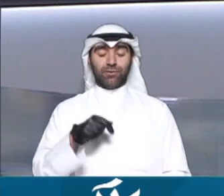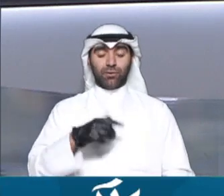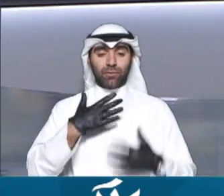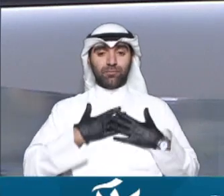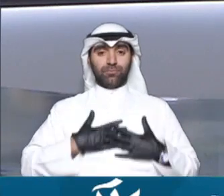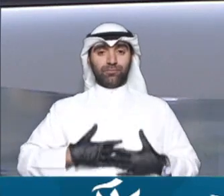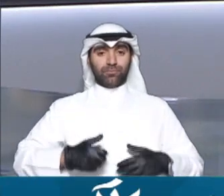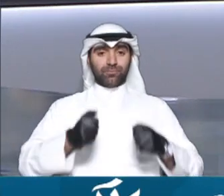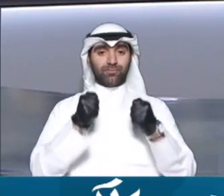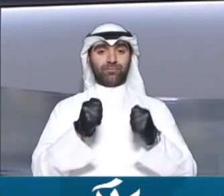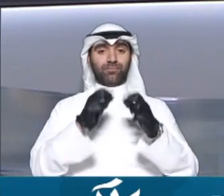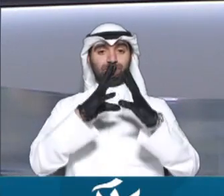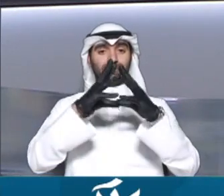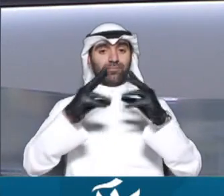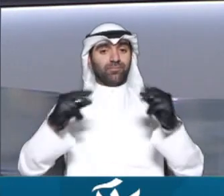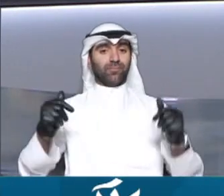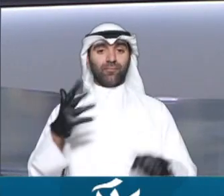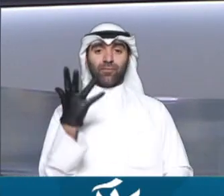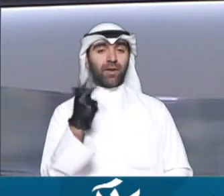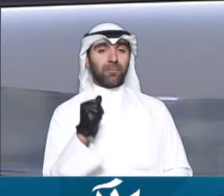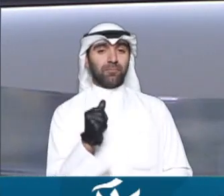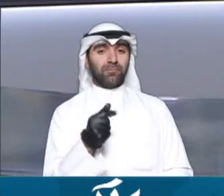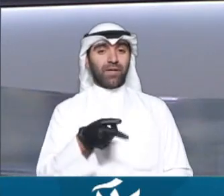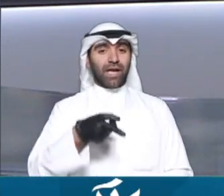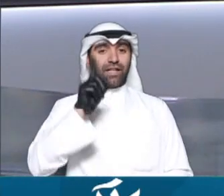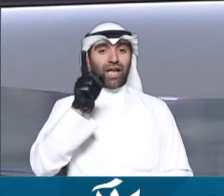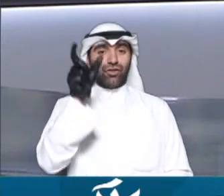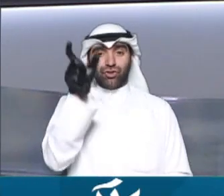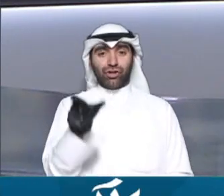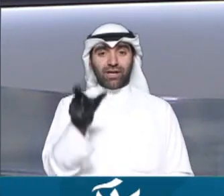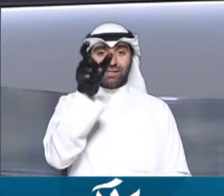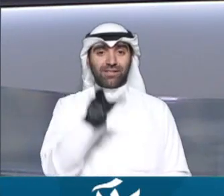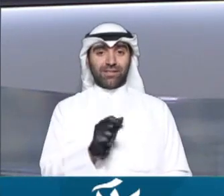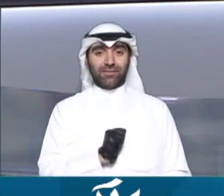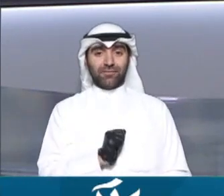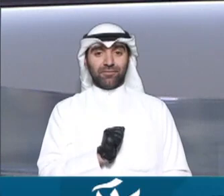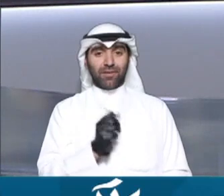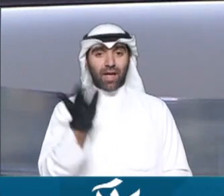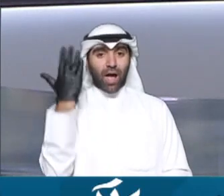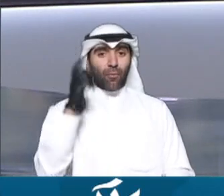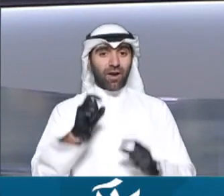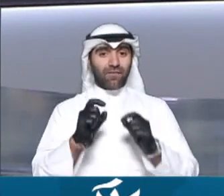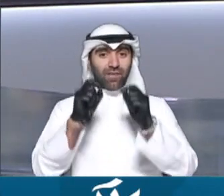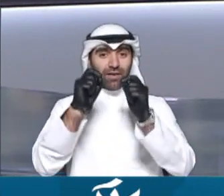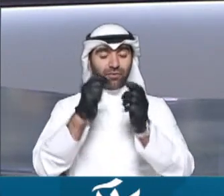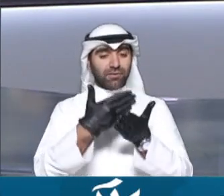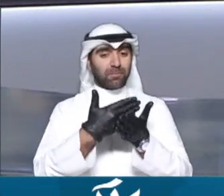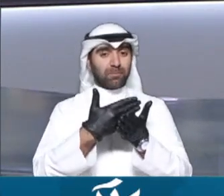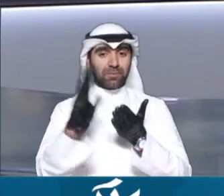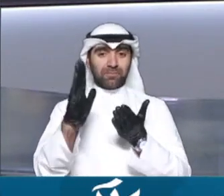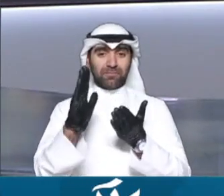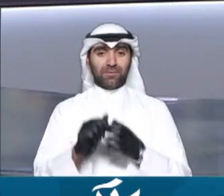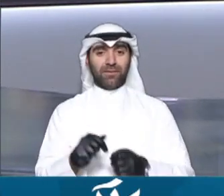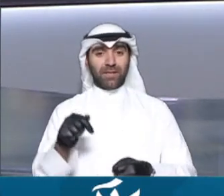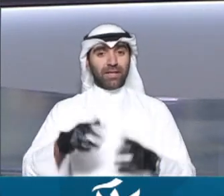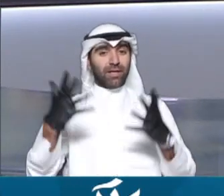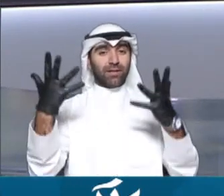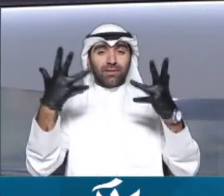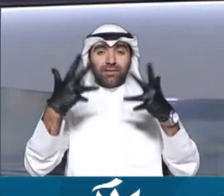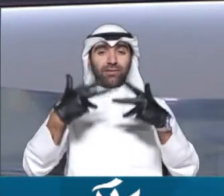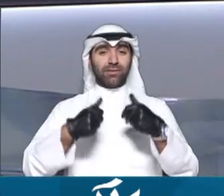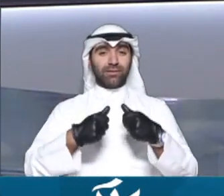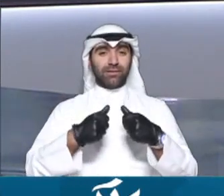حالة جديدة من المصابين بفيروس كورونا، وارتفع بذلك عدد الحالات اللي تشافت في البلاد